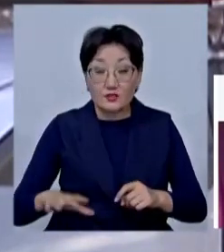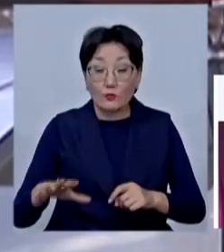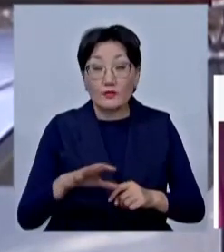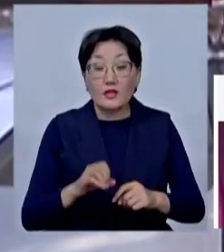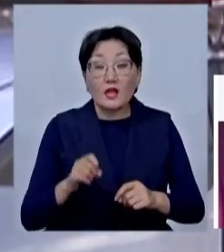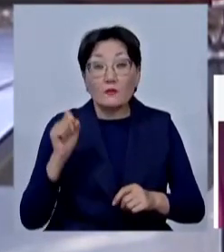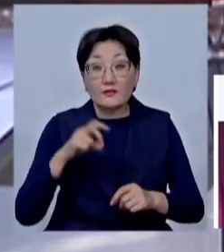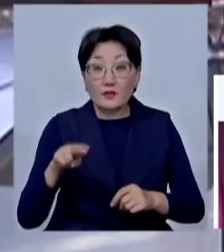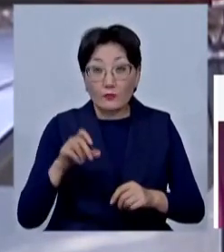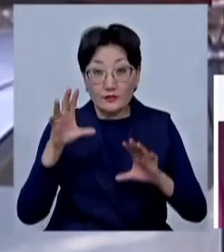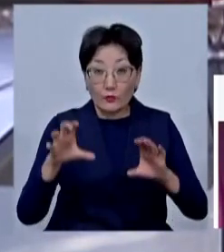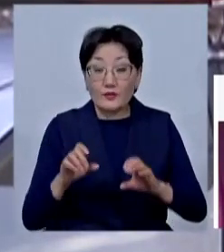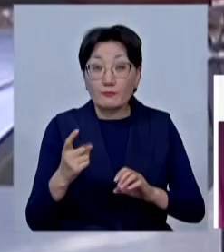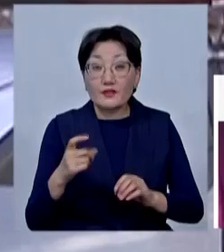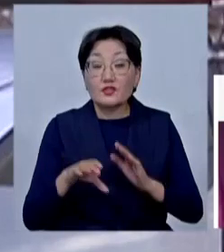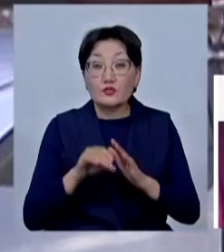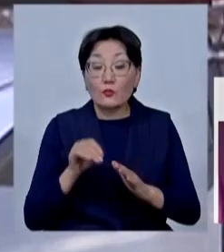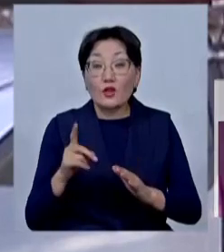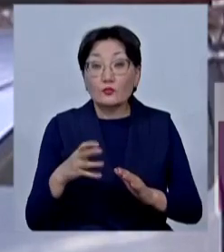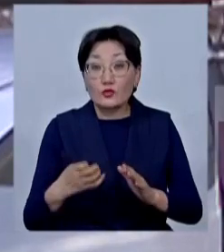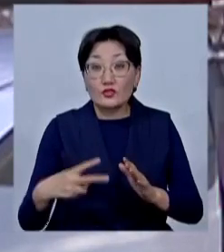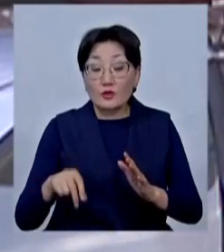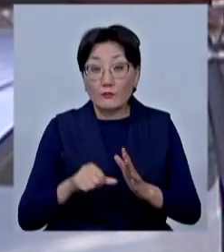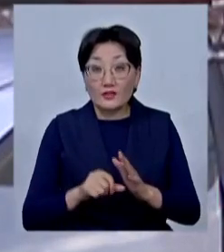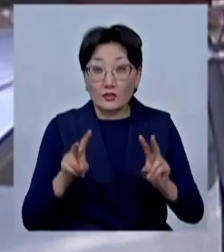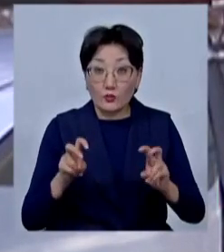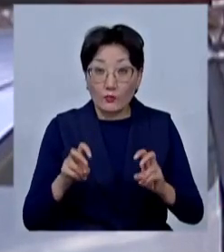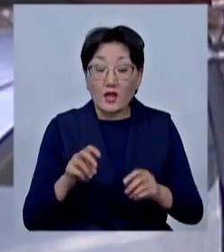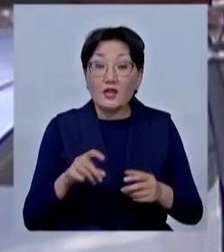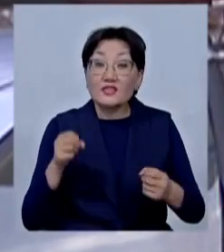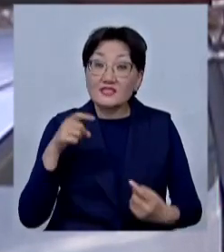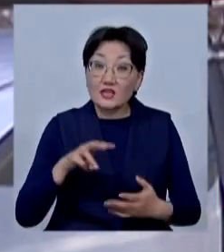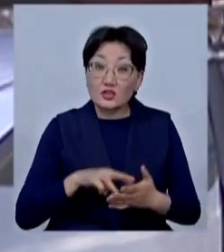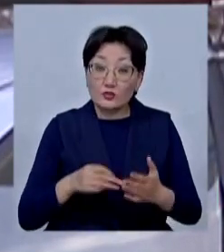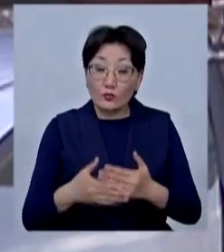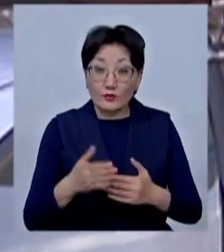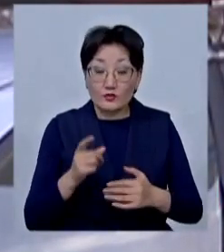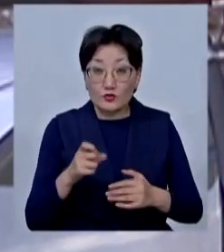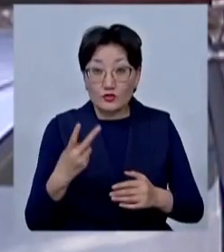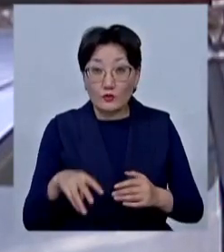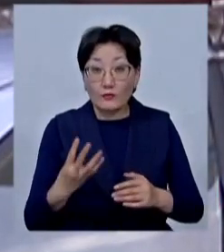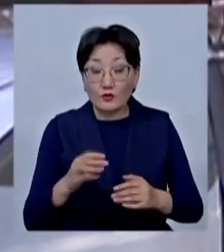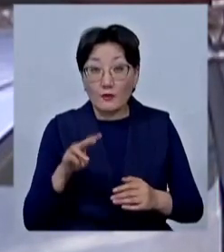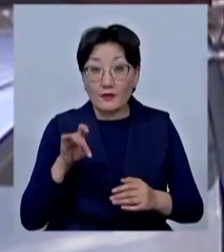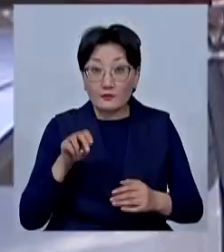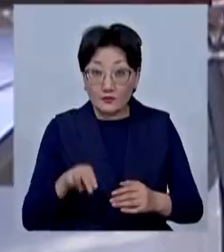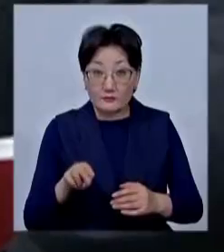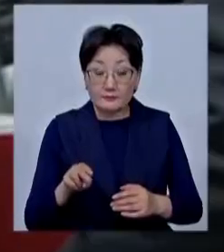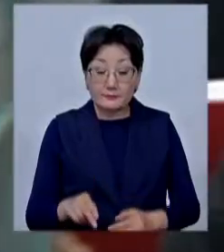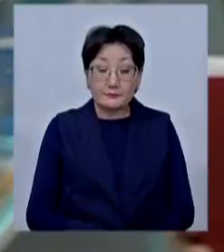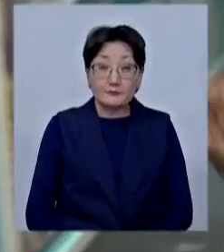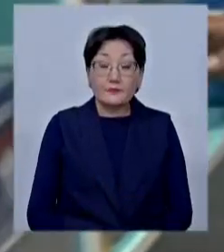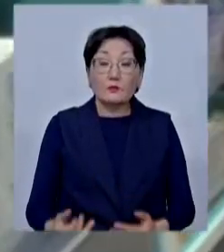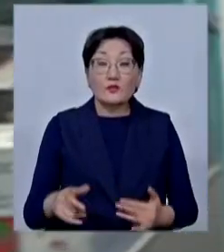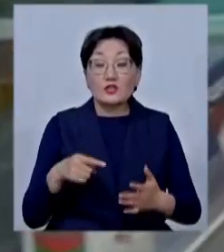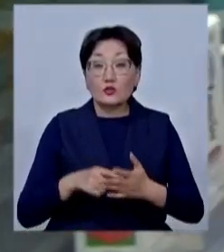Республикасының әкімшілік кодексінің 1-ші бабының 426-тармағына сәйкес айыппұл салынады. Оның көлемі 124 айлық есептік көрсеткіш көлемінде.